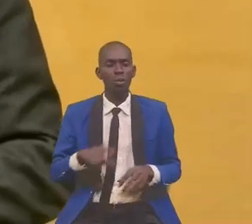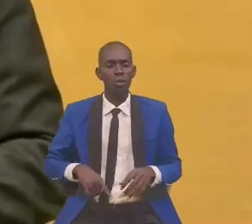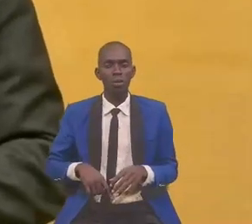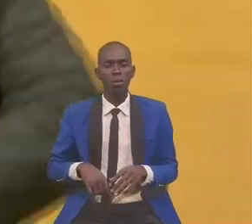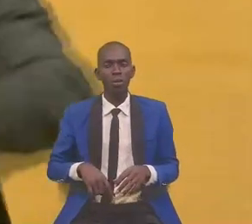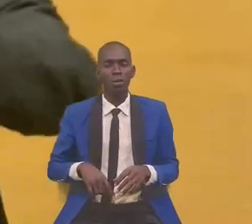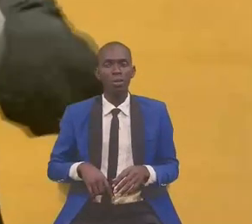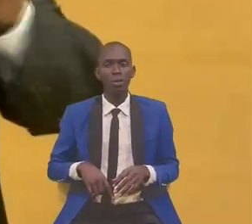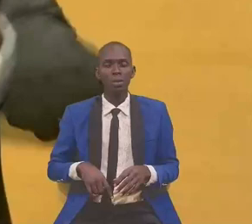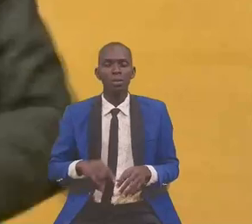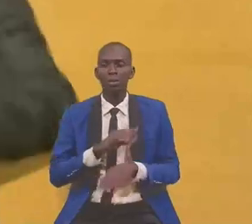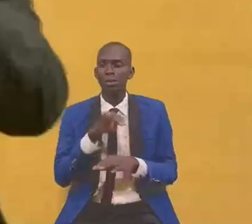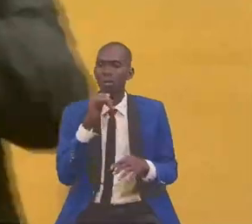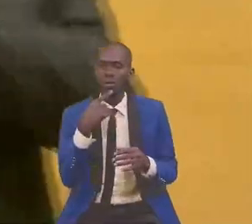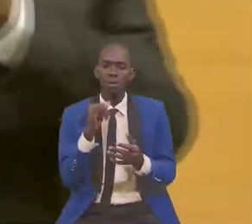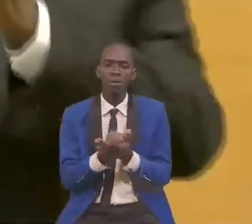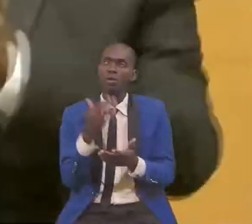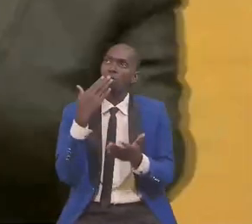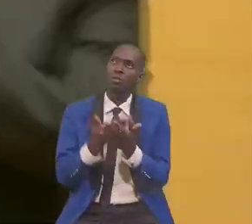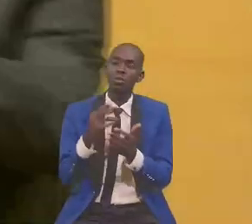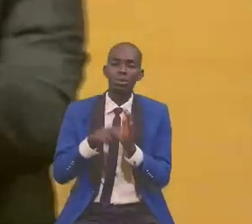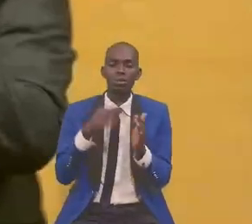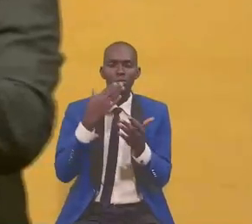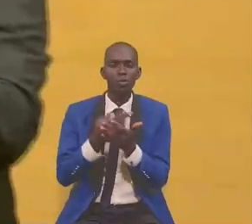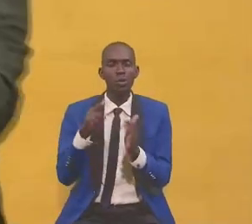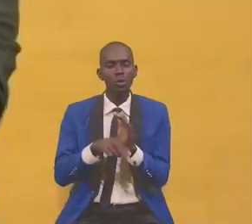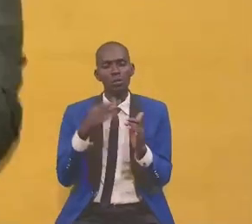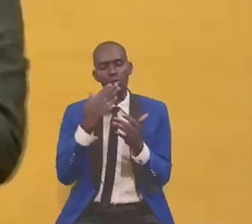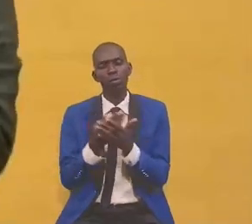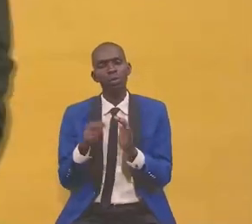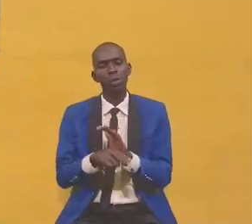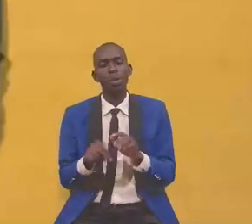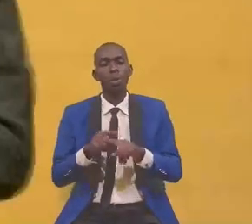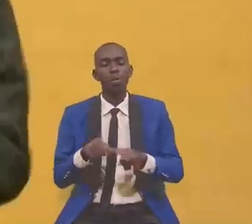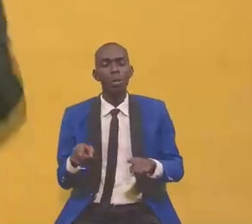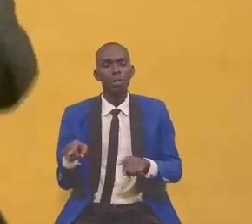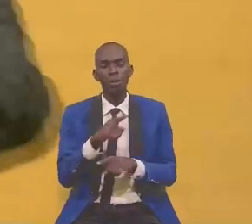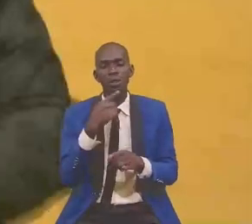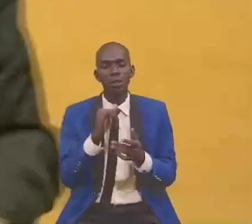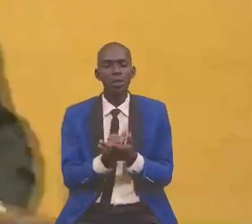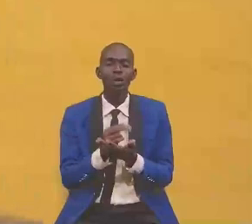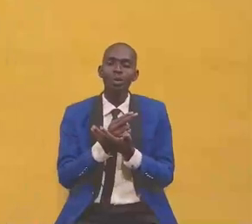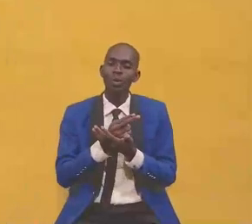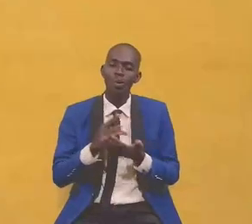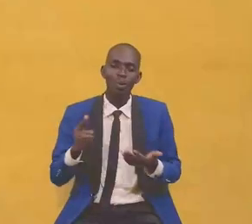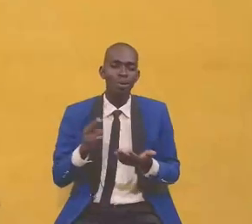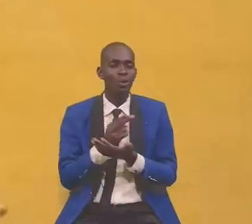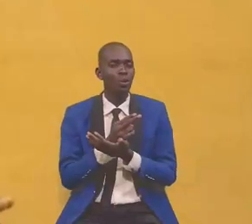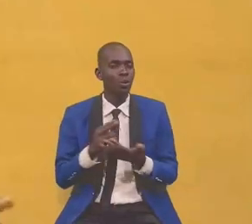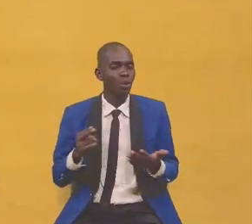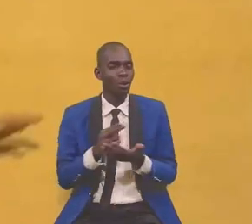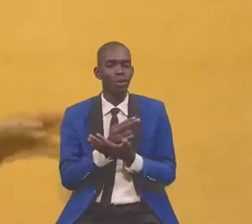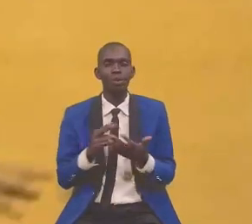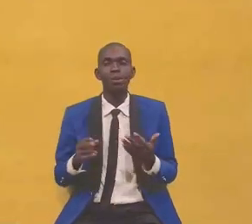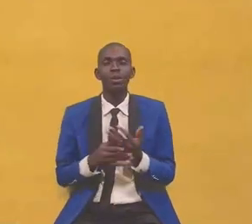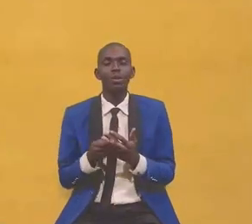bonté, bonté, bonté. Vous savez ce qu'ils ont dit? Saint, saint, saint. Ainsi donc, ne bâtissez